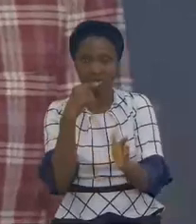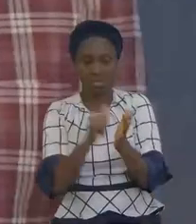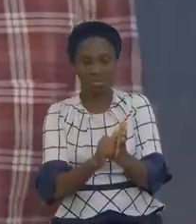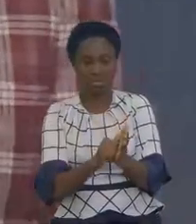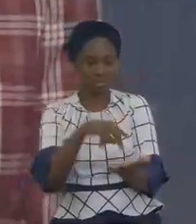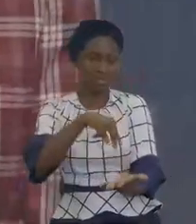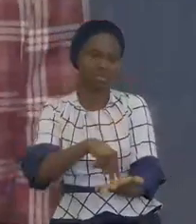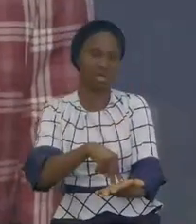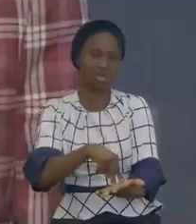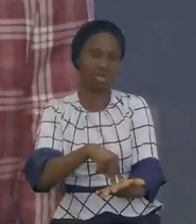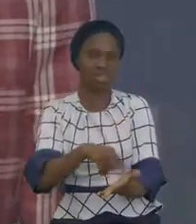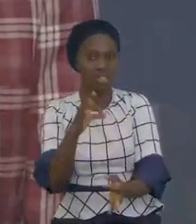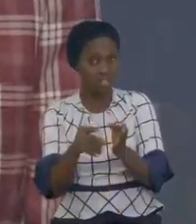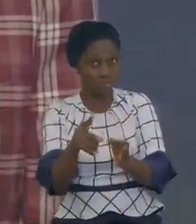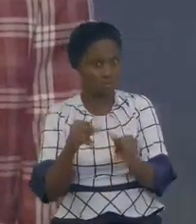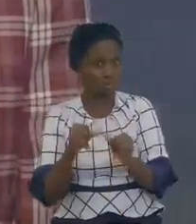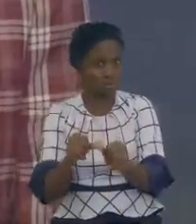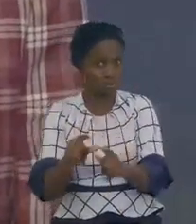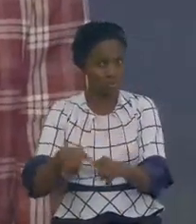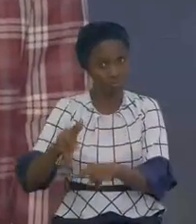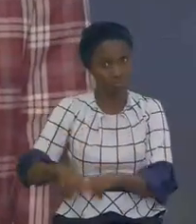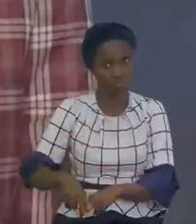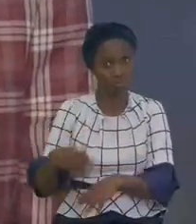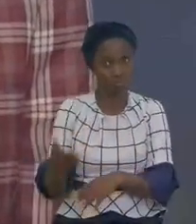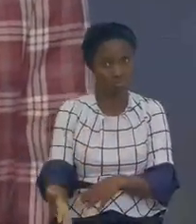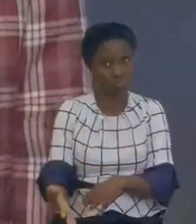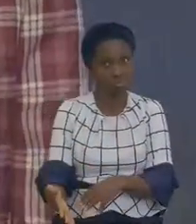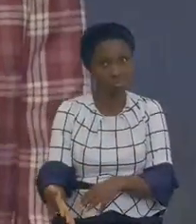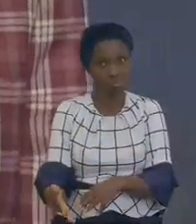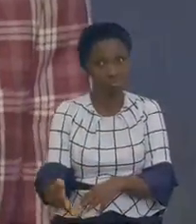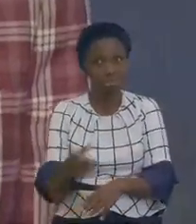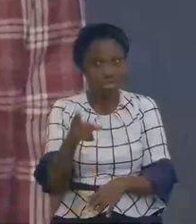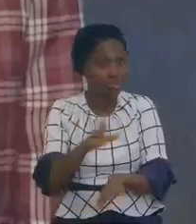t'asseoir, tu ne comprends pas le mot,